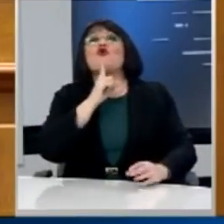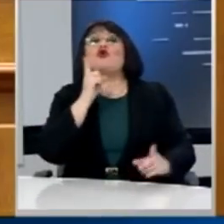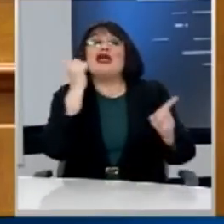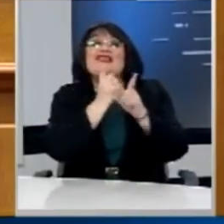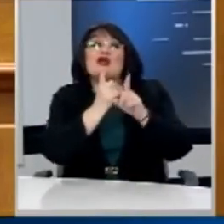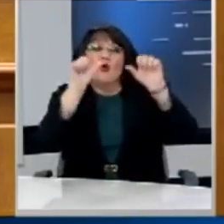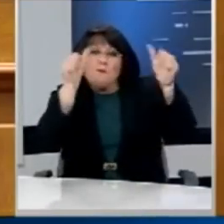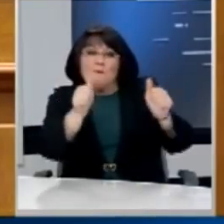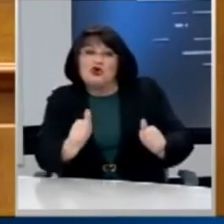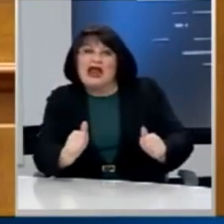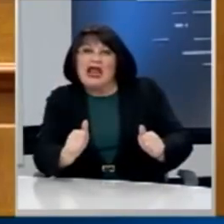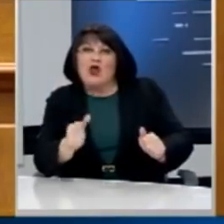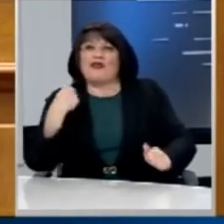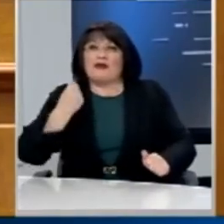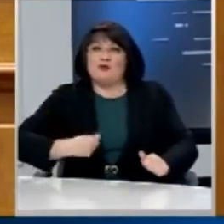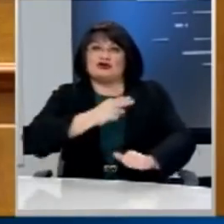σουηδικό μοντέλο.